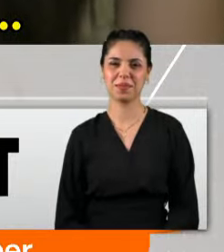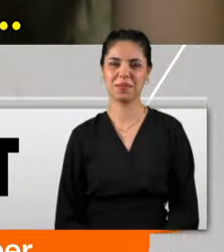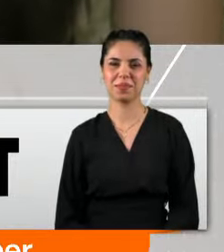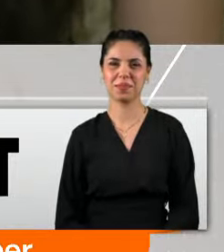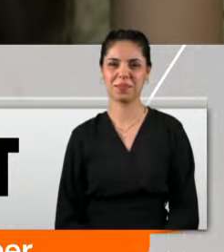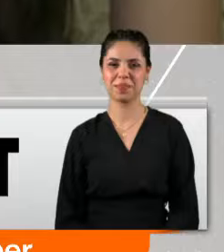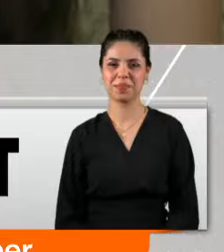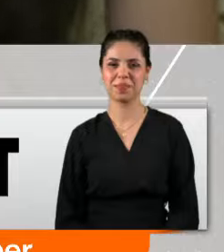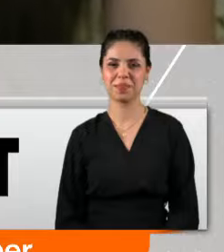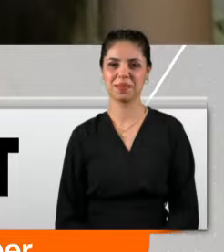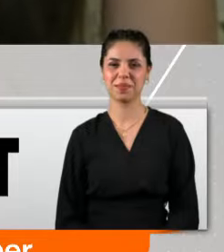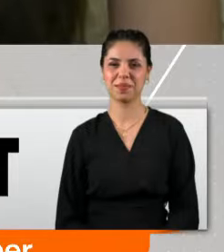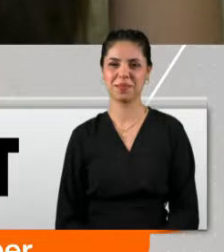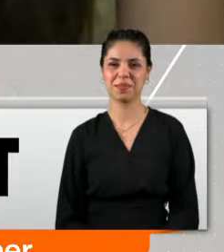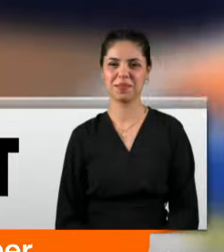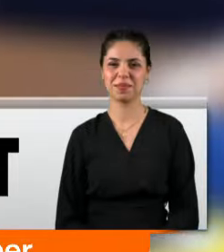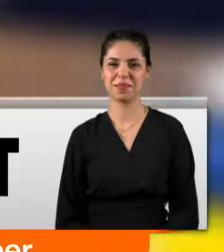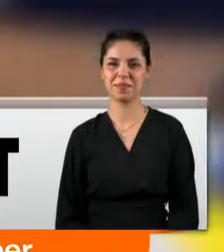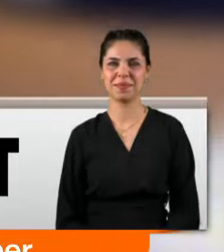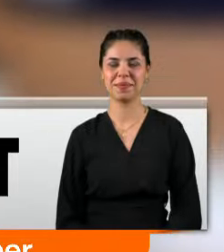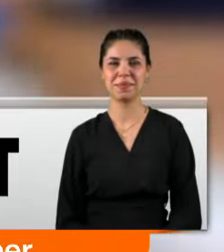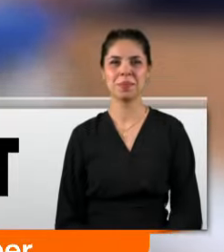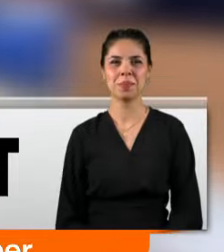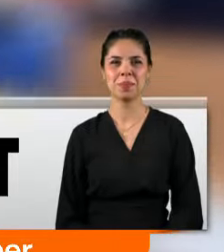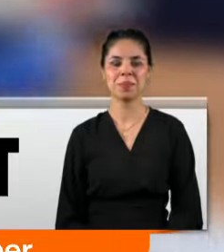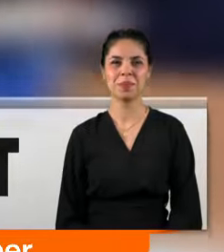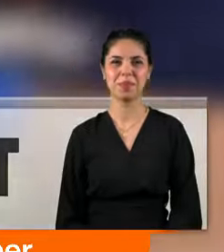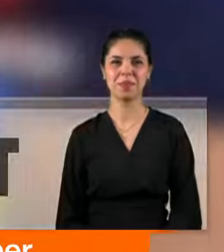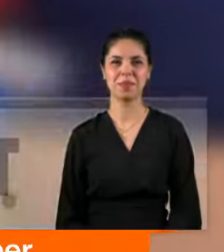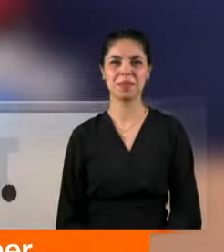Evet. Allah onu başımızdan eksik etmesin.